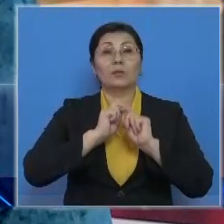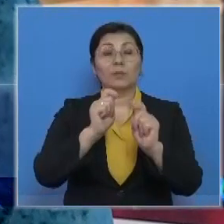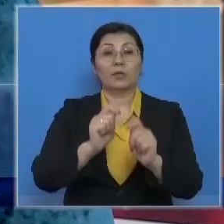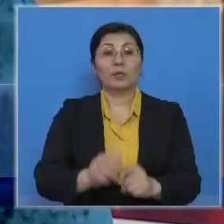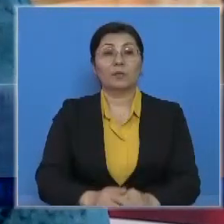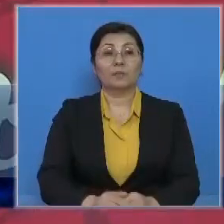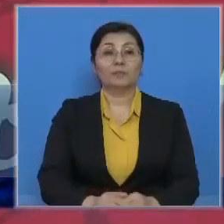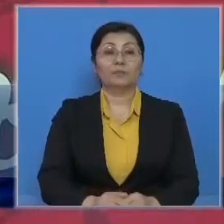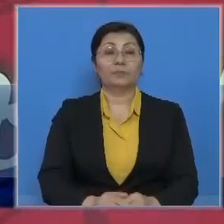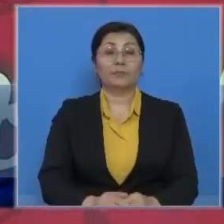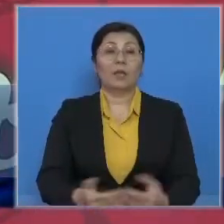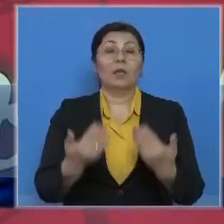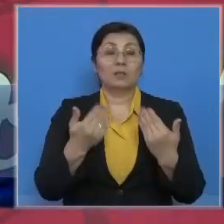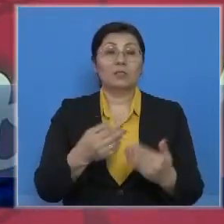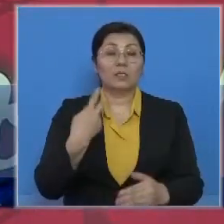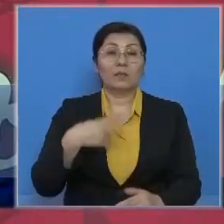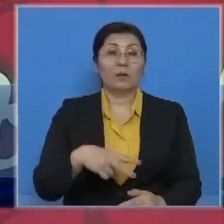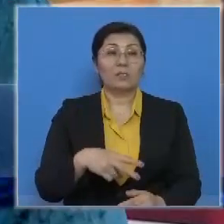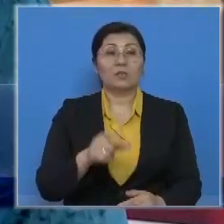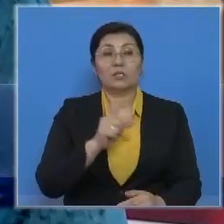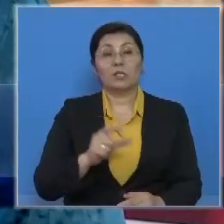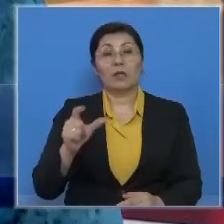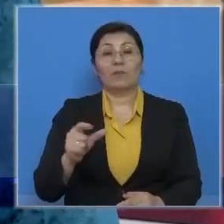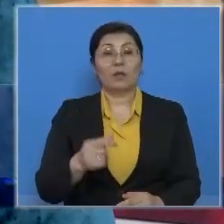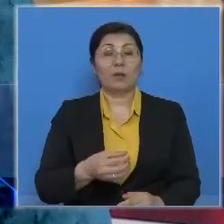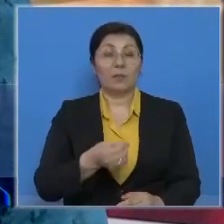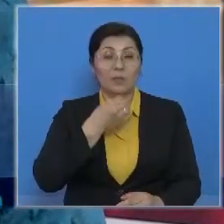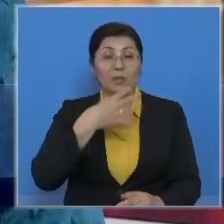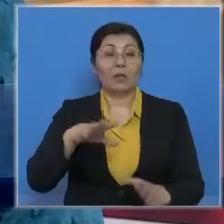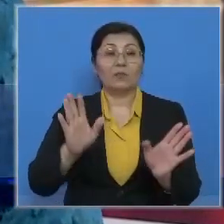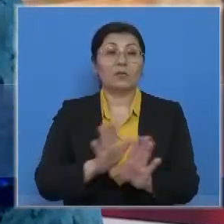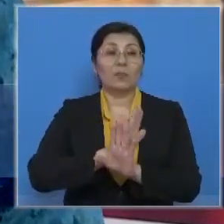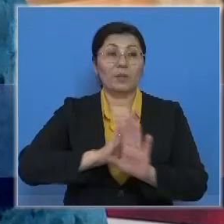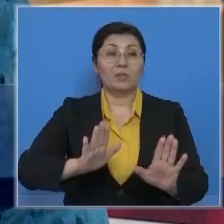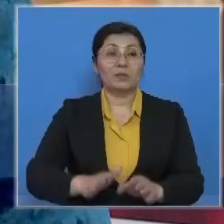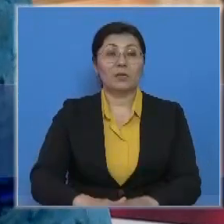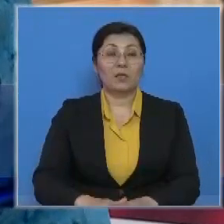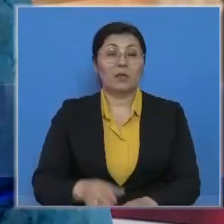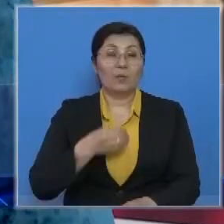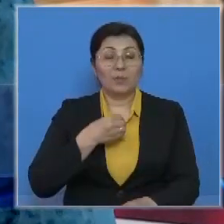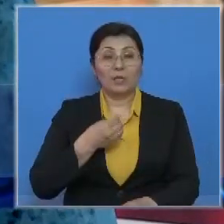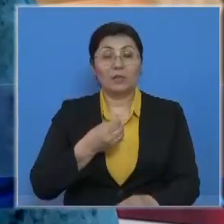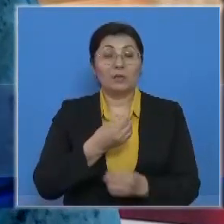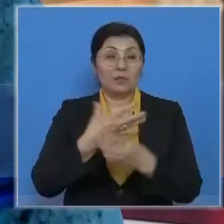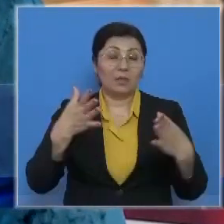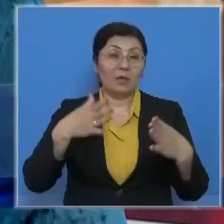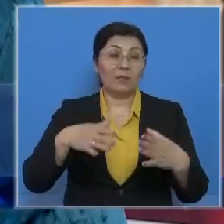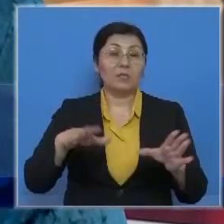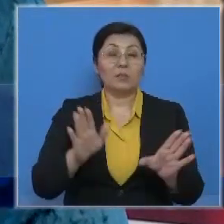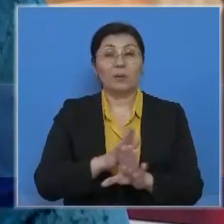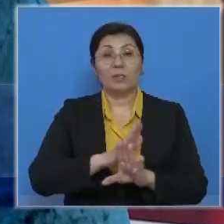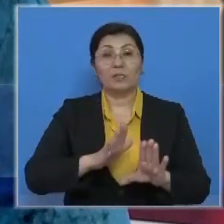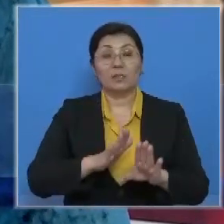мы выиграли. Сейчас 20 человек. Мне нравится петь, мне нравится песня, мне нравится на